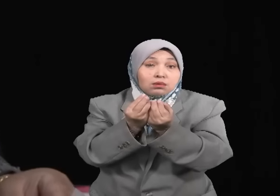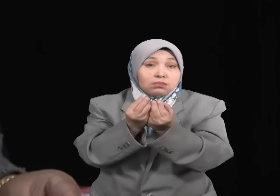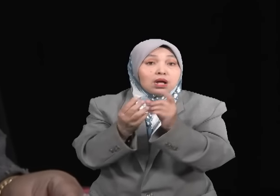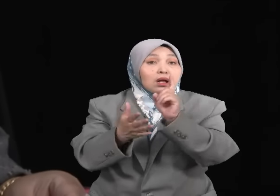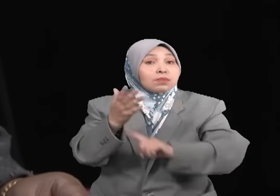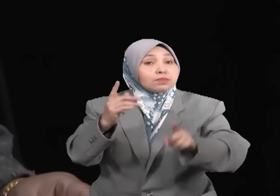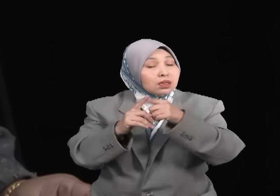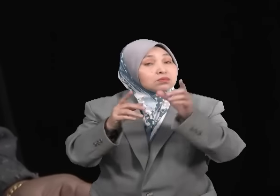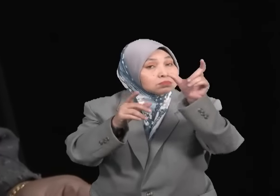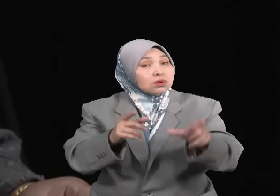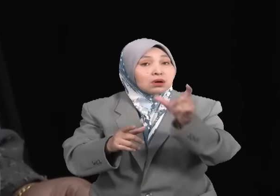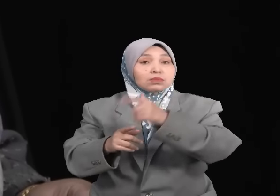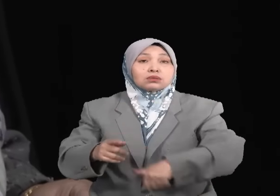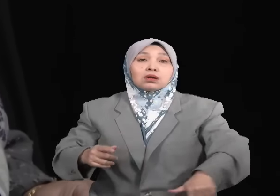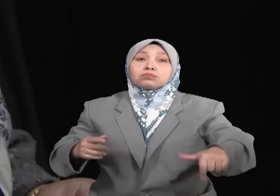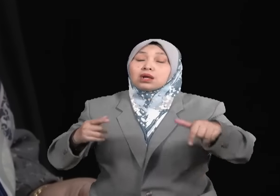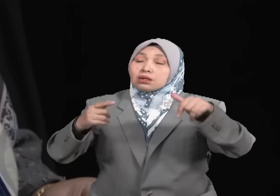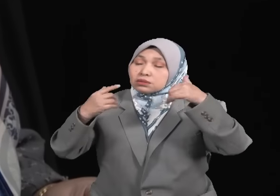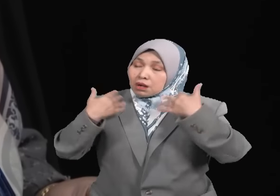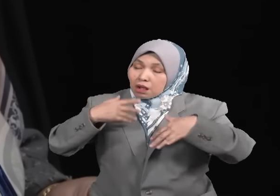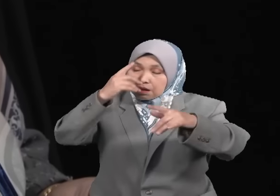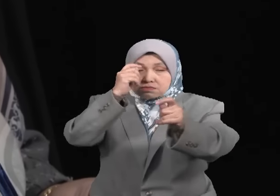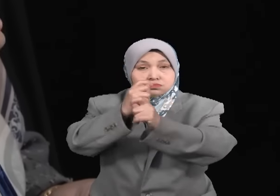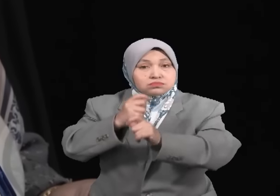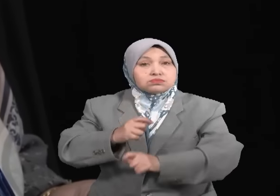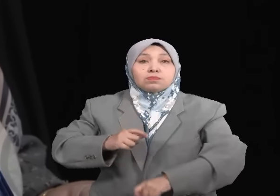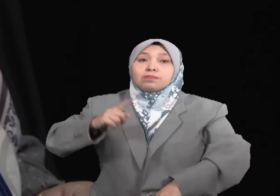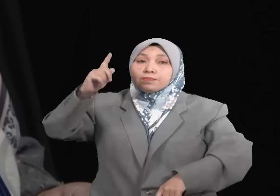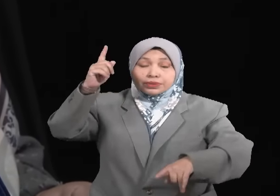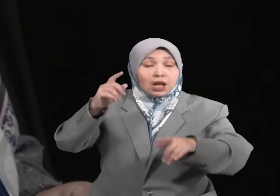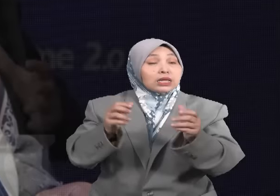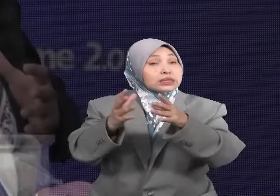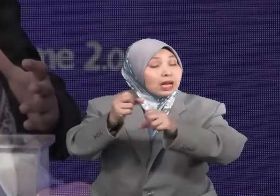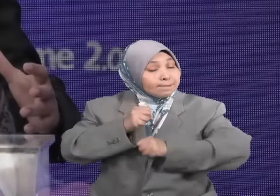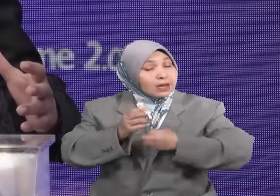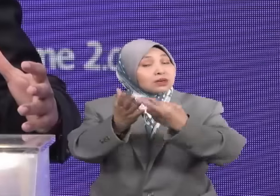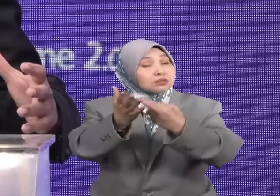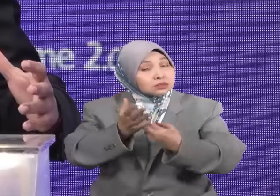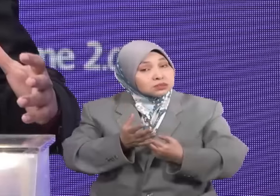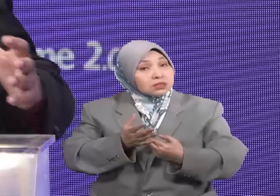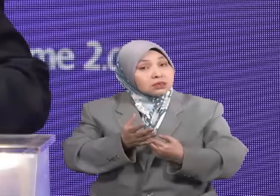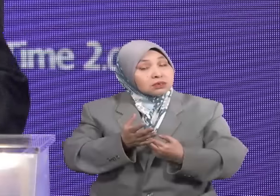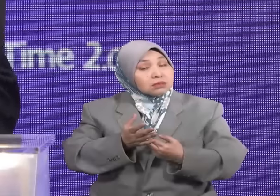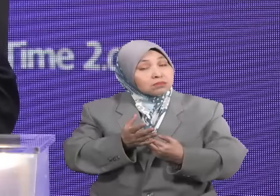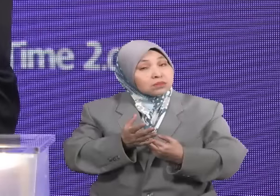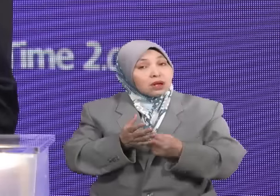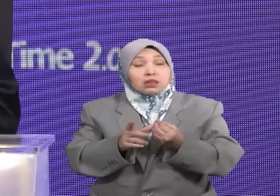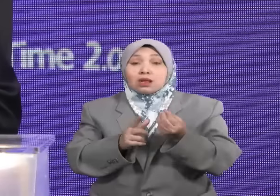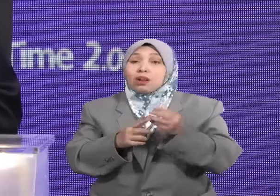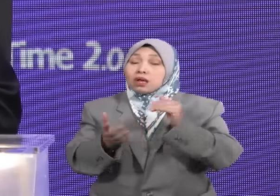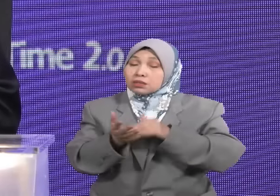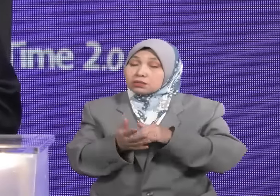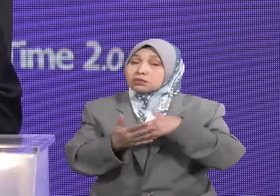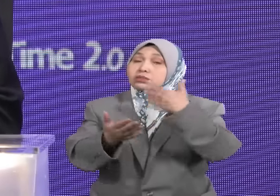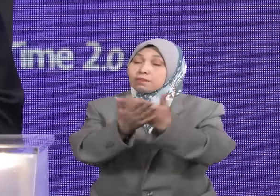apabila seseorang itu bertakwa. Sama ada di dunia kita dapat rezeki yang bighairi hisab, dan apatah lagi bila sampai di